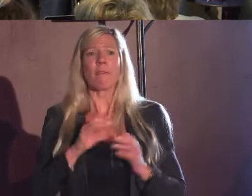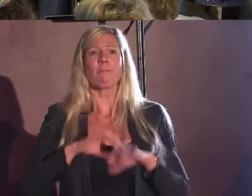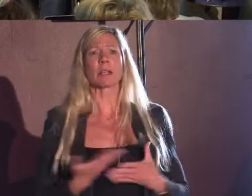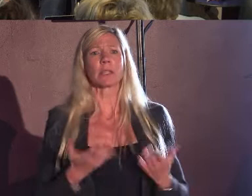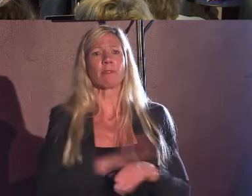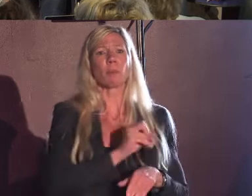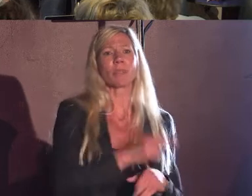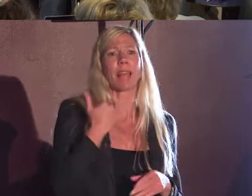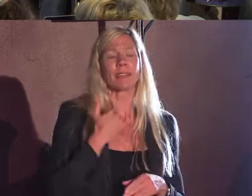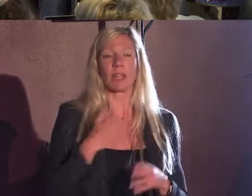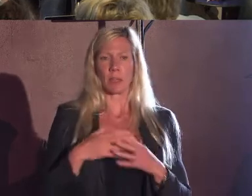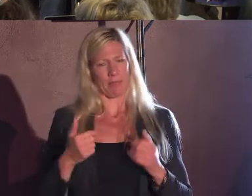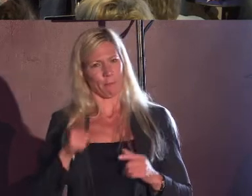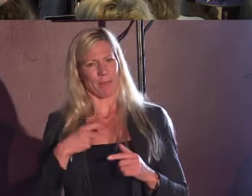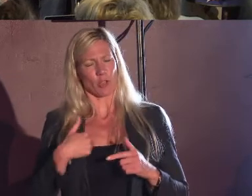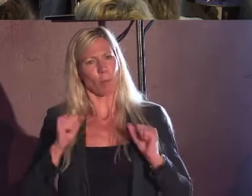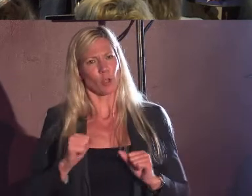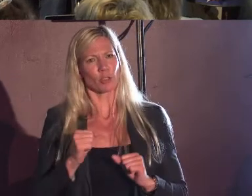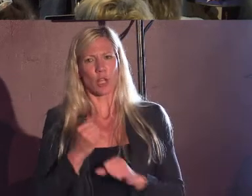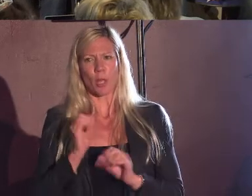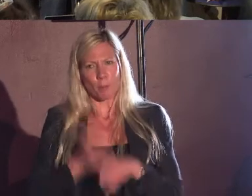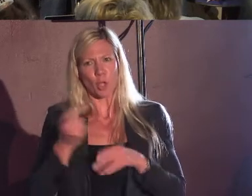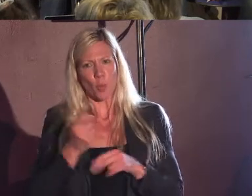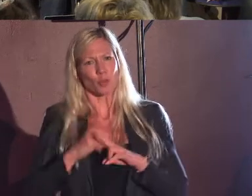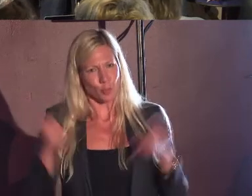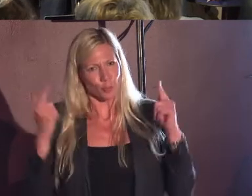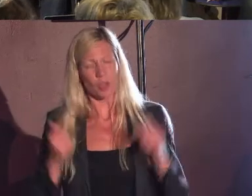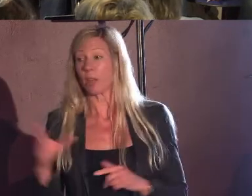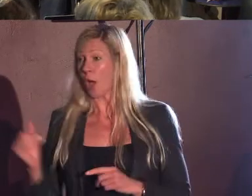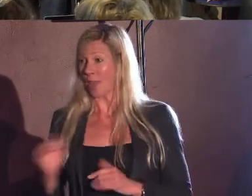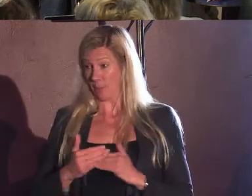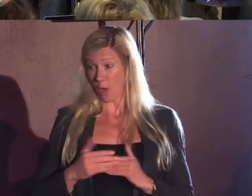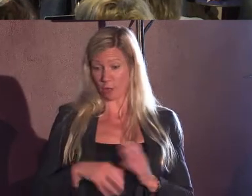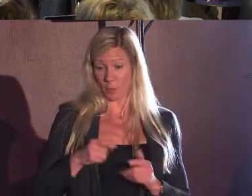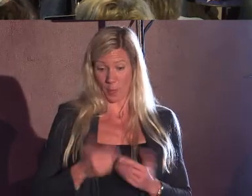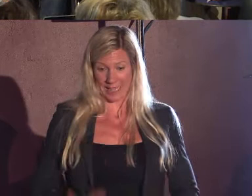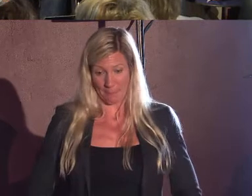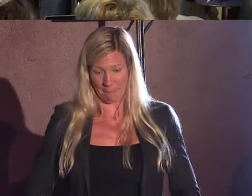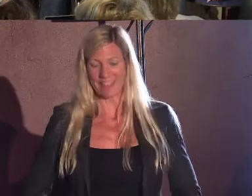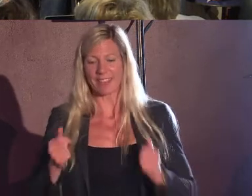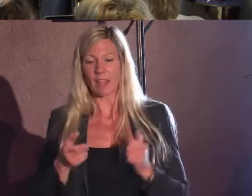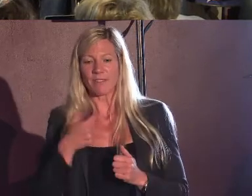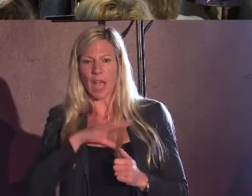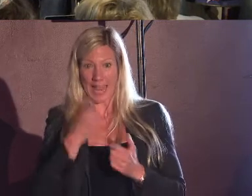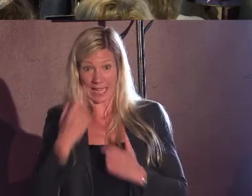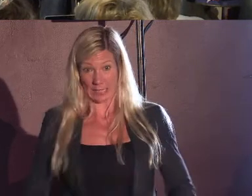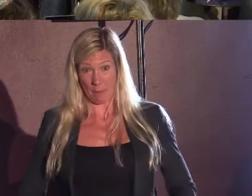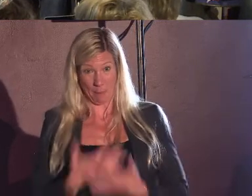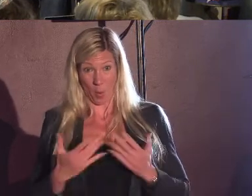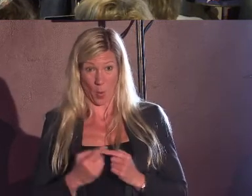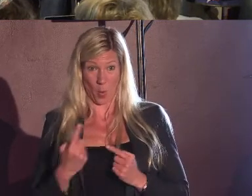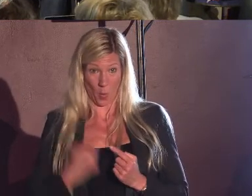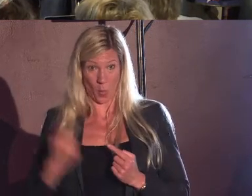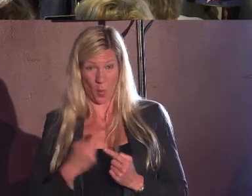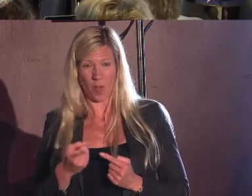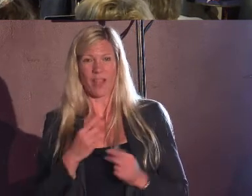sedan. Jag måste bygga någonting som är helt nytt. Den här, tillbaka till den här kappan, så var det så att vi hade en kappa under många av de här åren som vi kallade